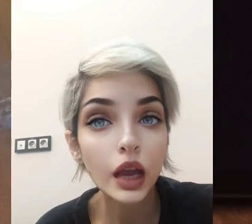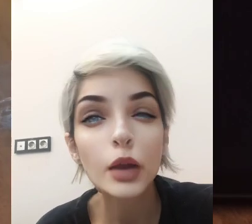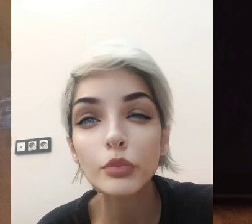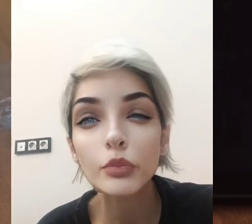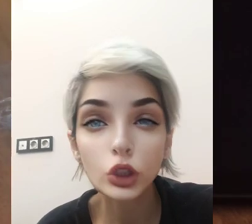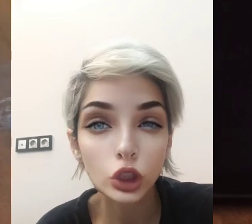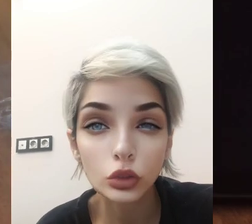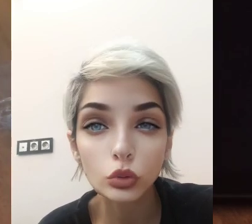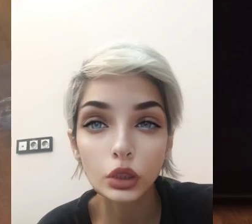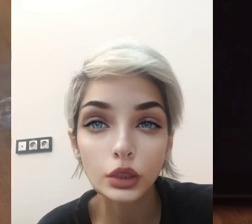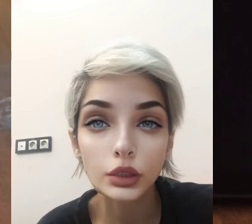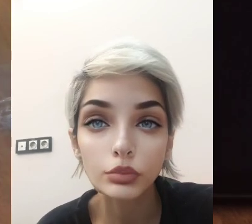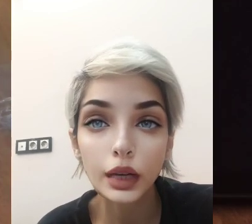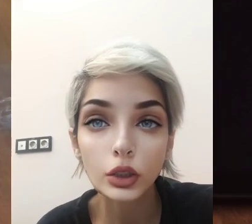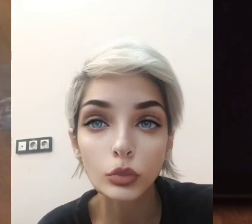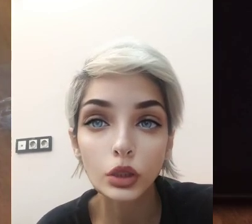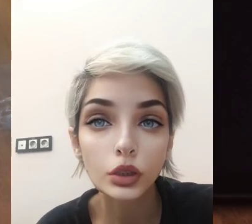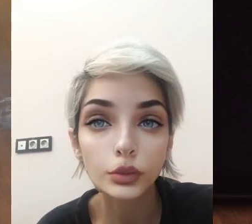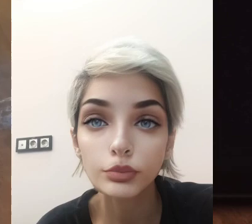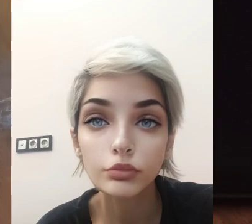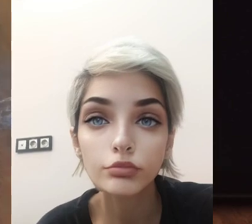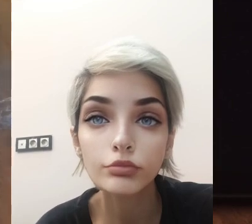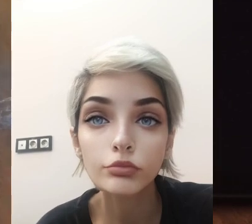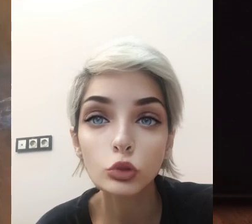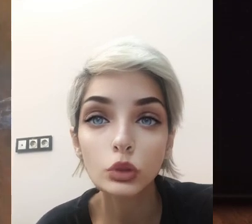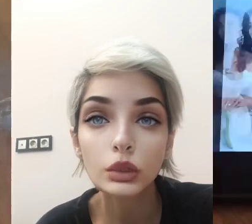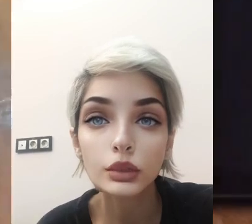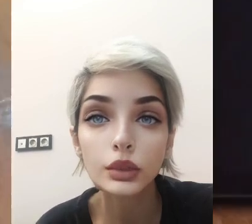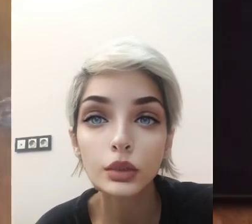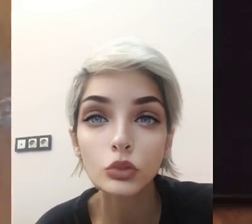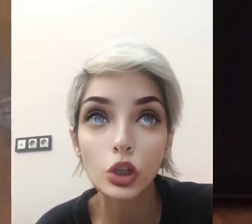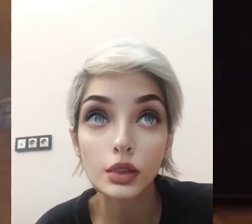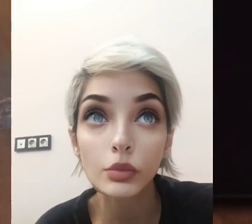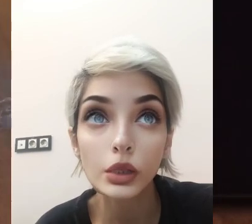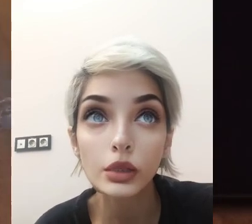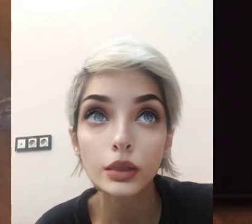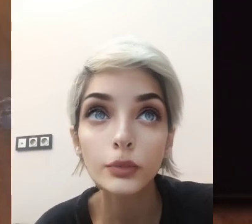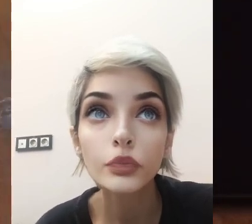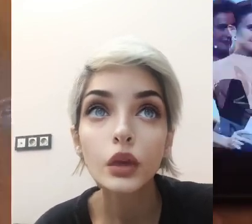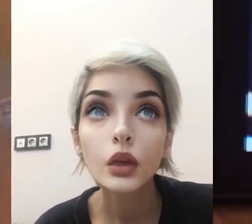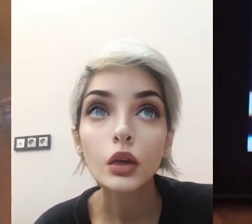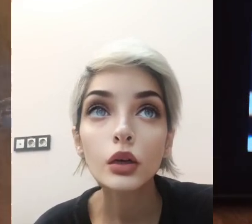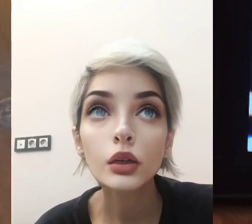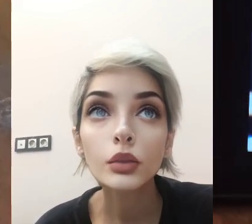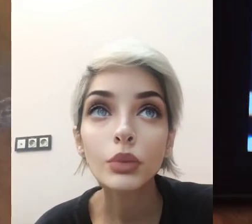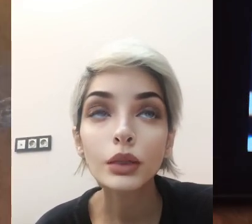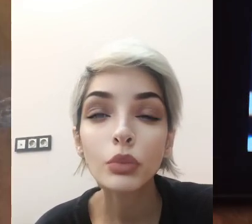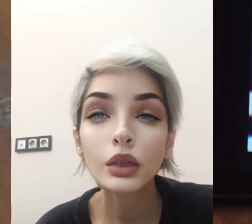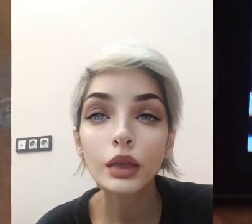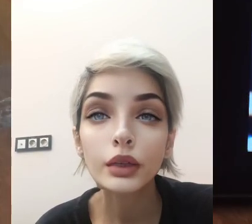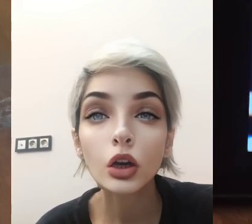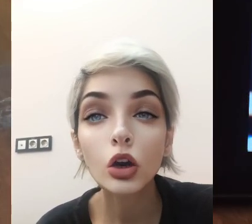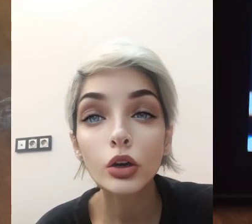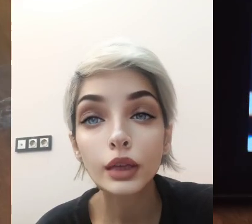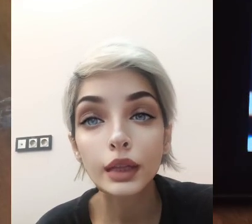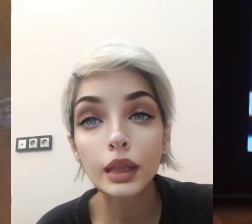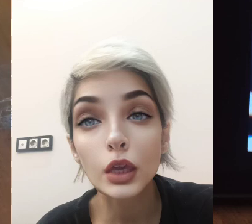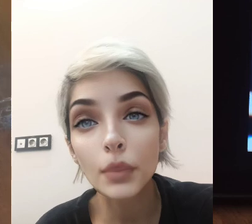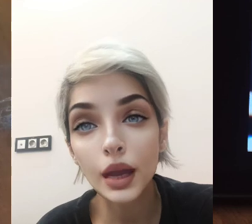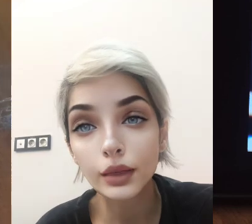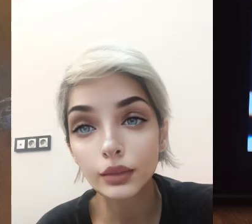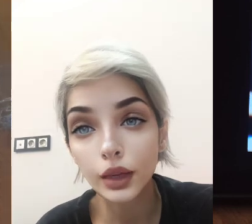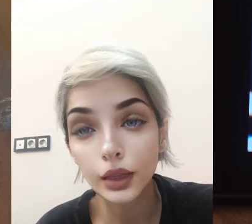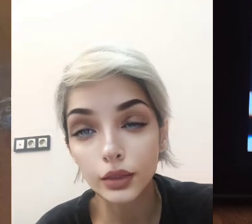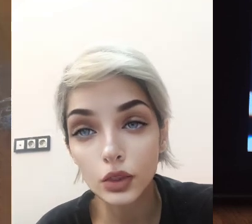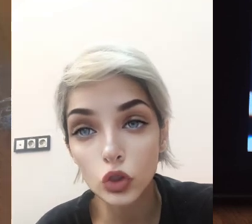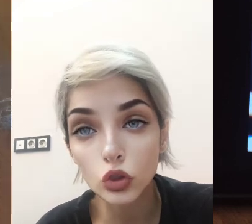که همیشه توی این برنامه ها تونسته جایزه بگیره. بعد بهترین خواننده